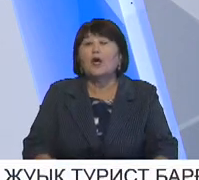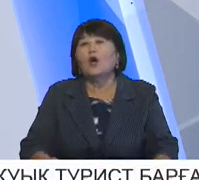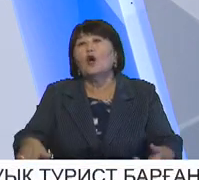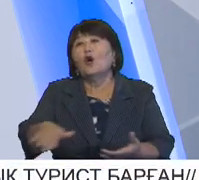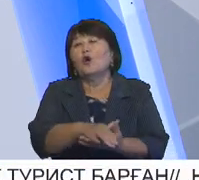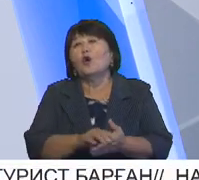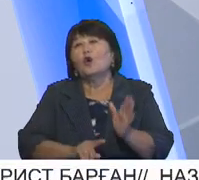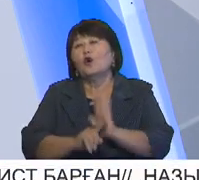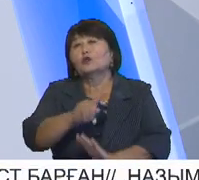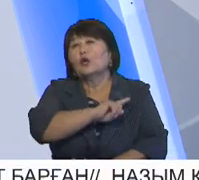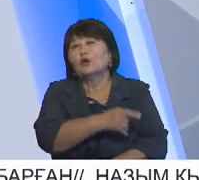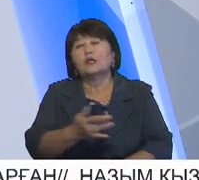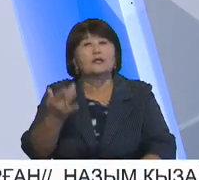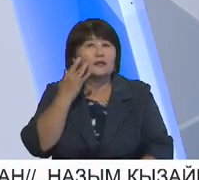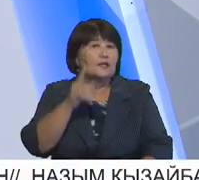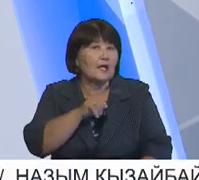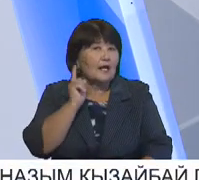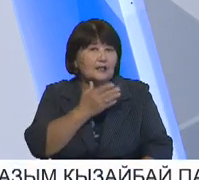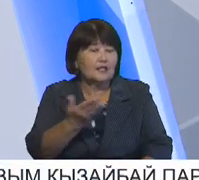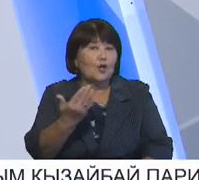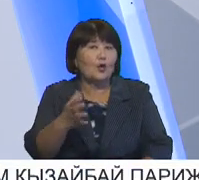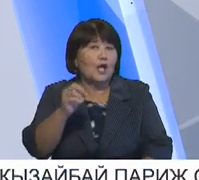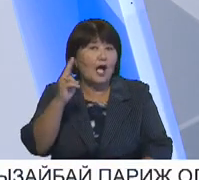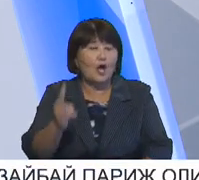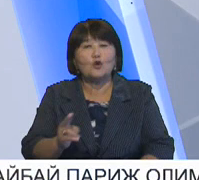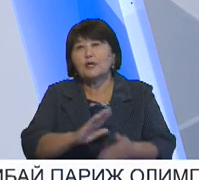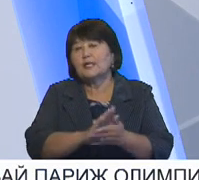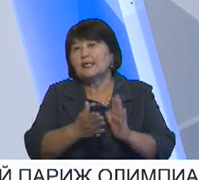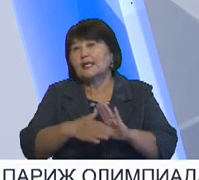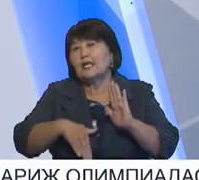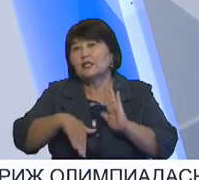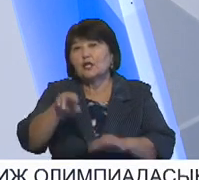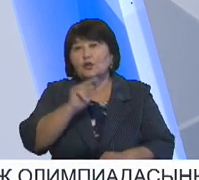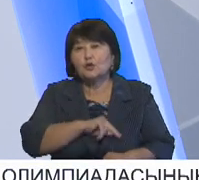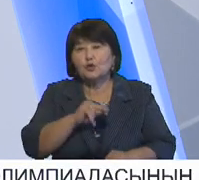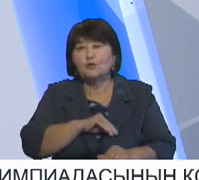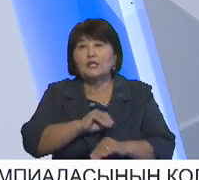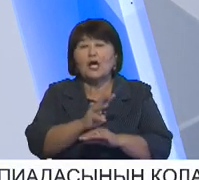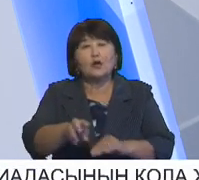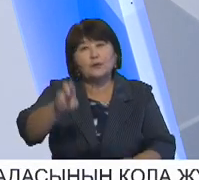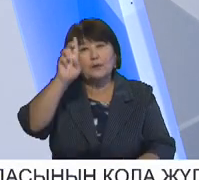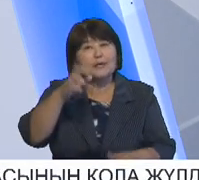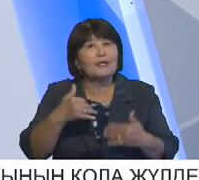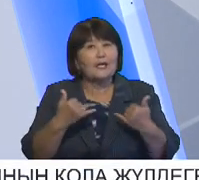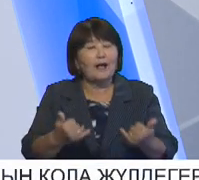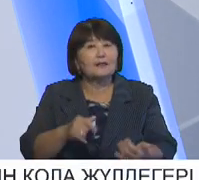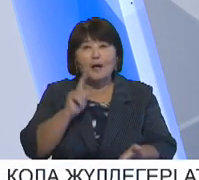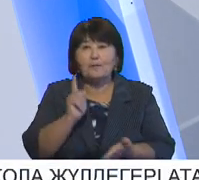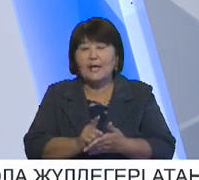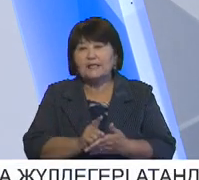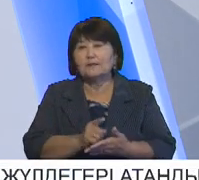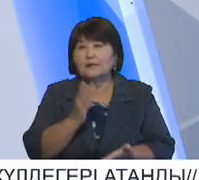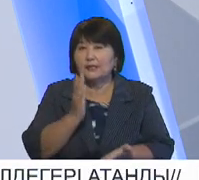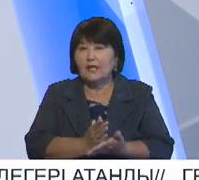Қоғамның қозғаушы күші қашанда жастар, сондықтан олардың әлеуметтік жағдайын жақсартып, жұмыспен қамту мемлекет алдындағы басты міндеттің